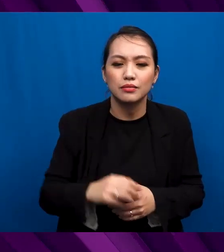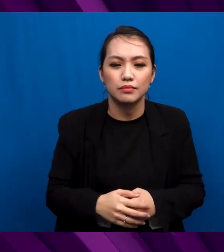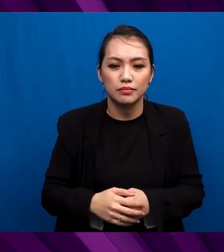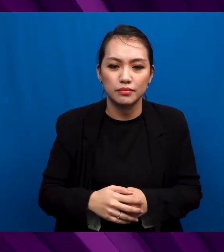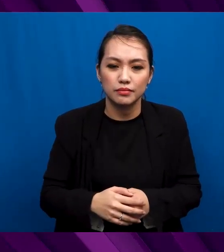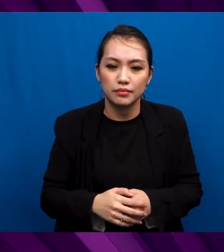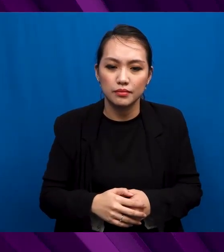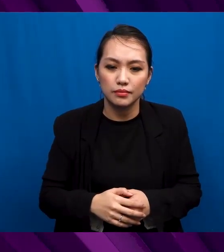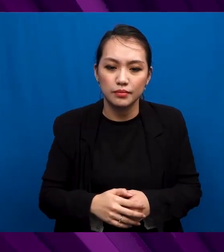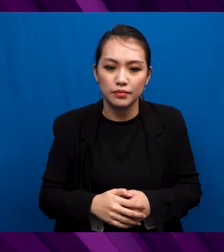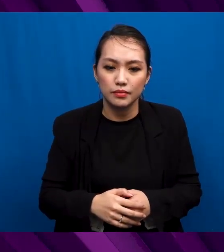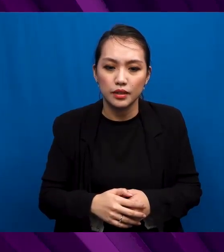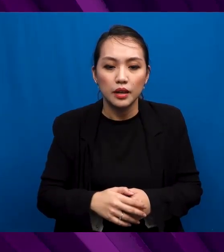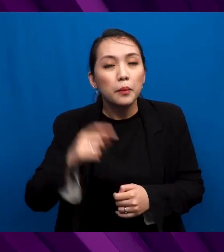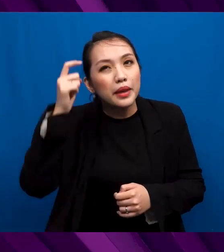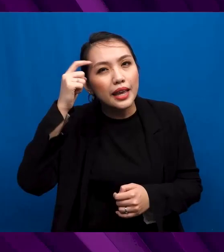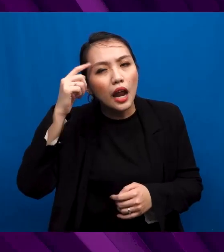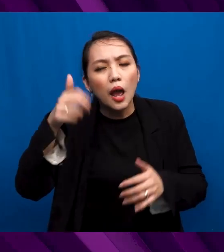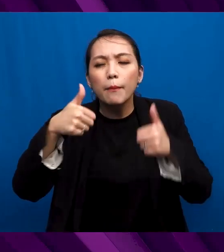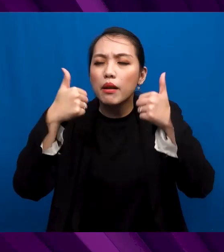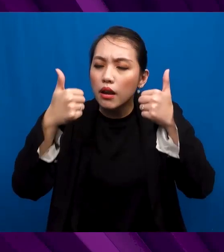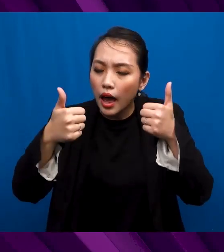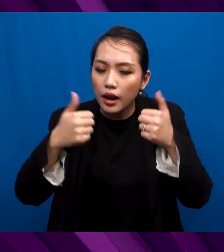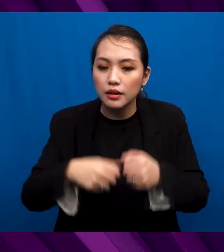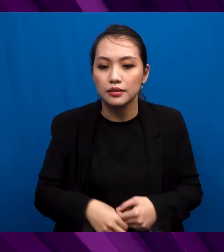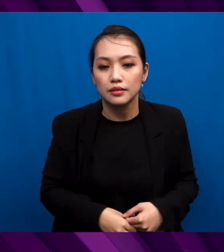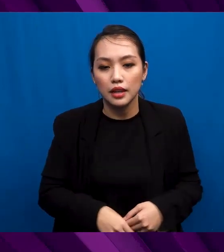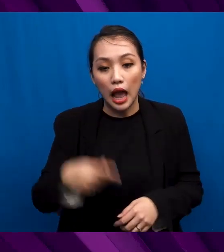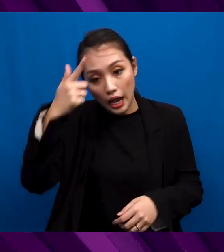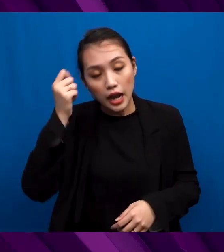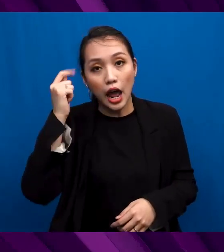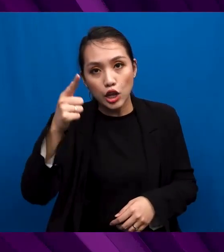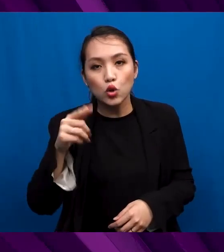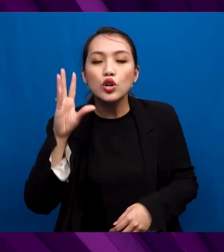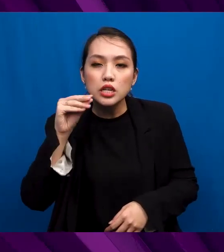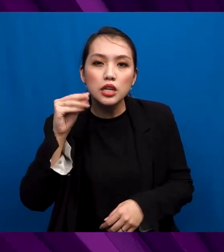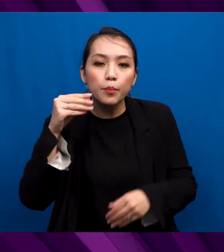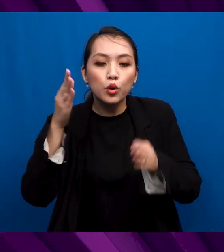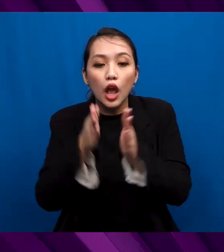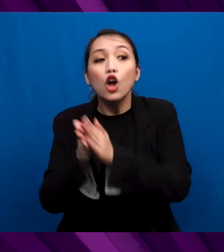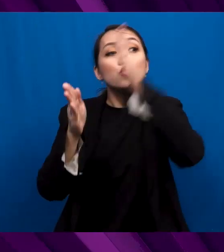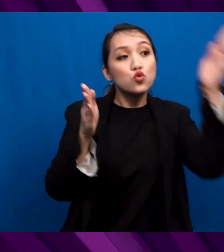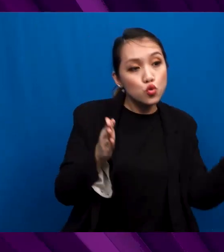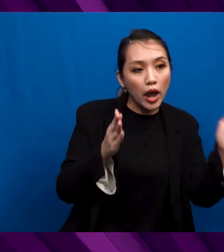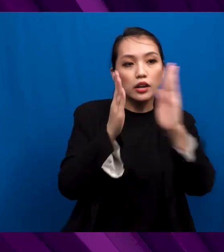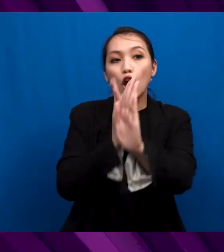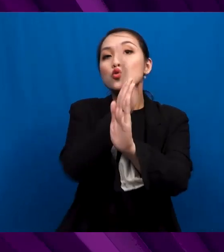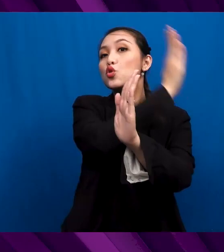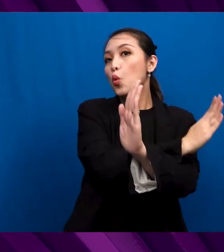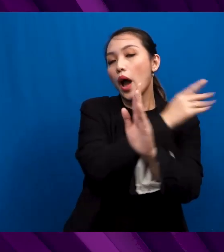rohani, jadi roh teritori. Jadi untuk pencitraan diri, untuk popularitas